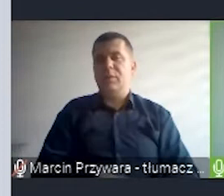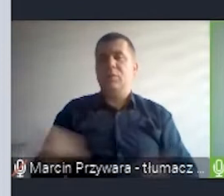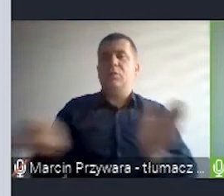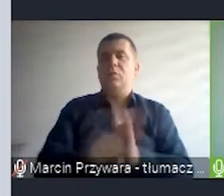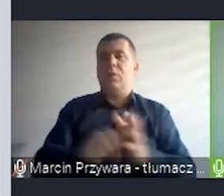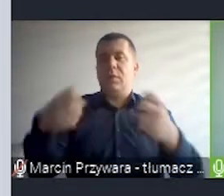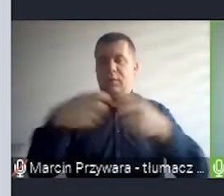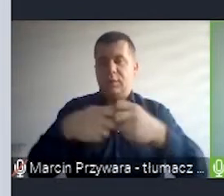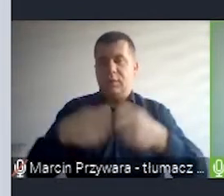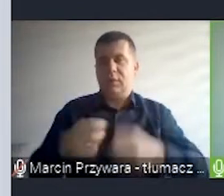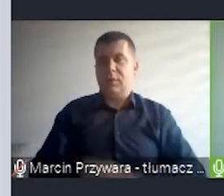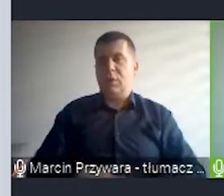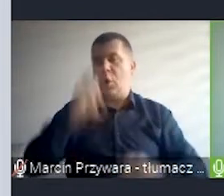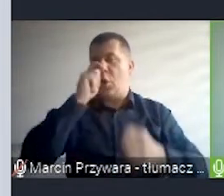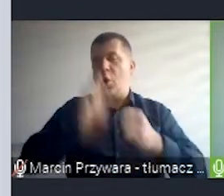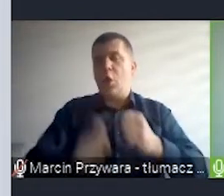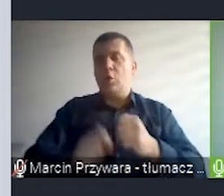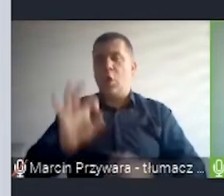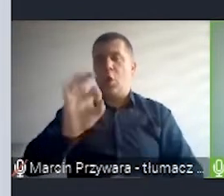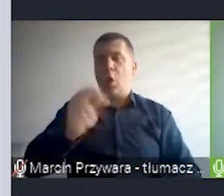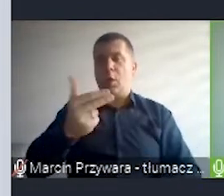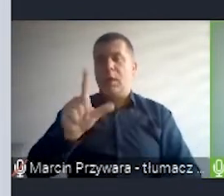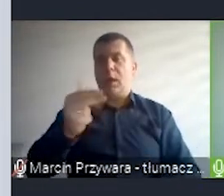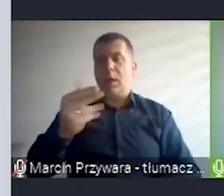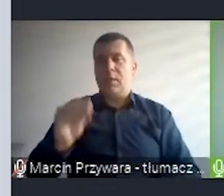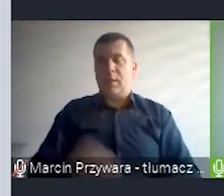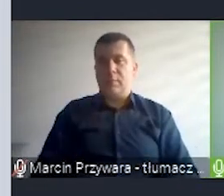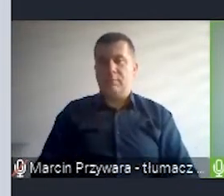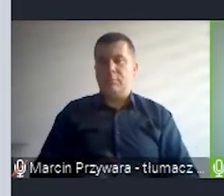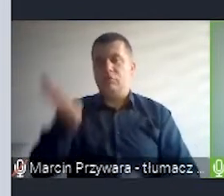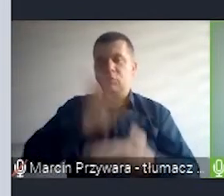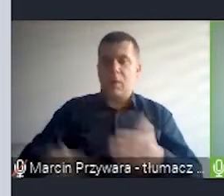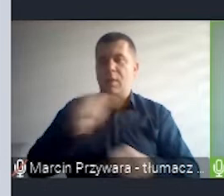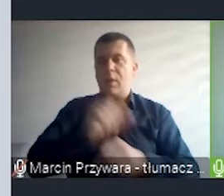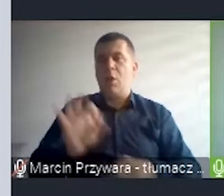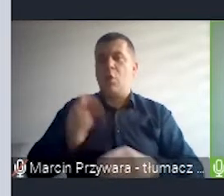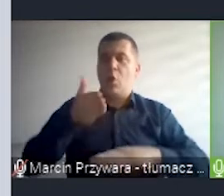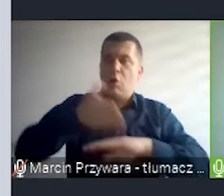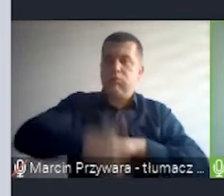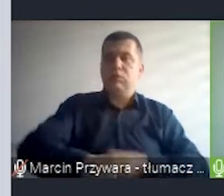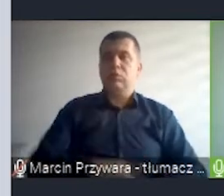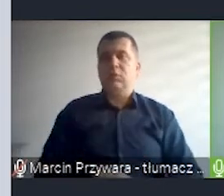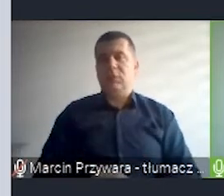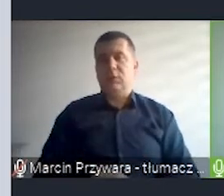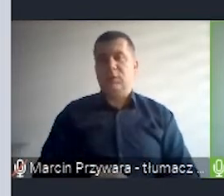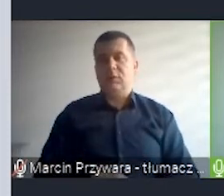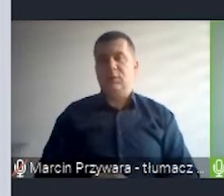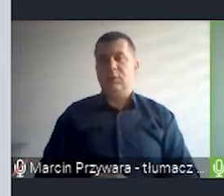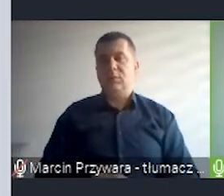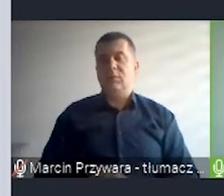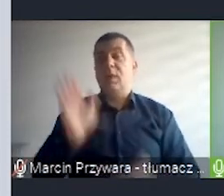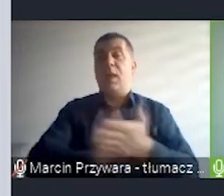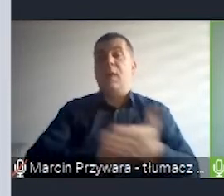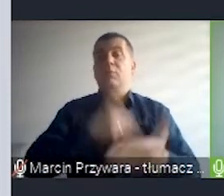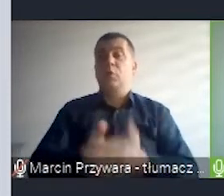internetu. Kontrole odbywają się online. Część z kontroli jest opóźniana, bo na